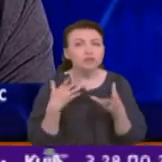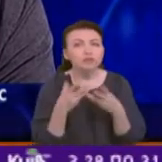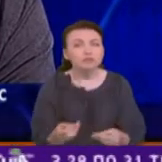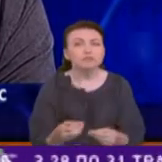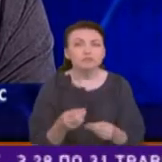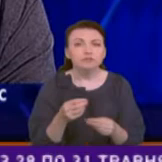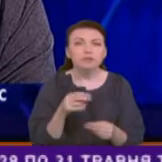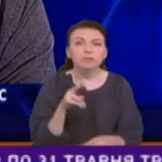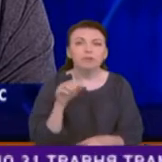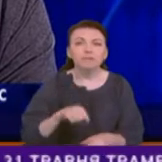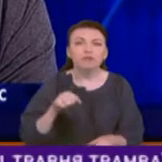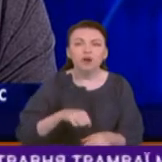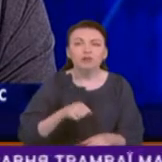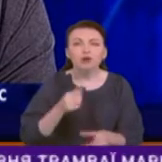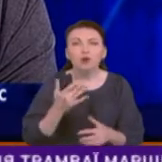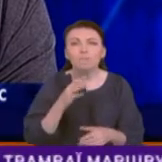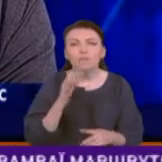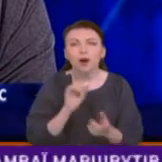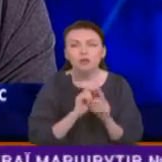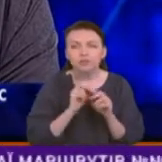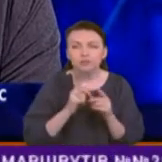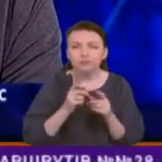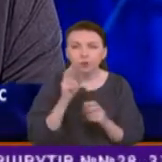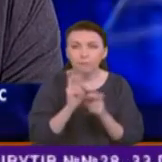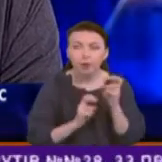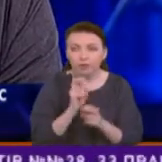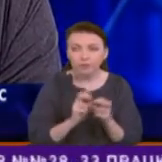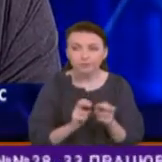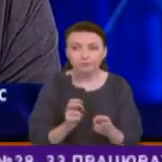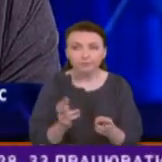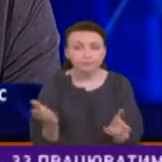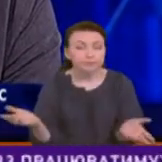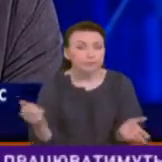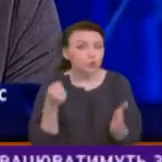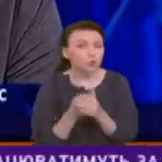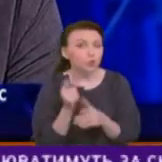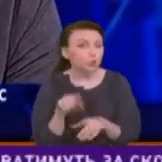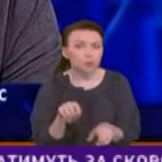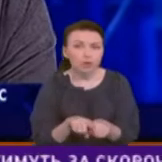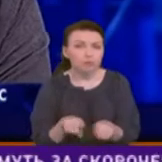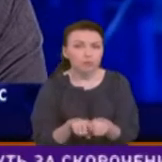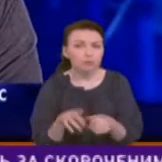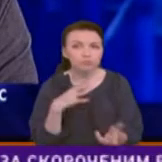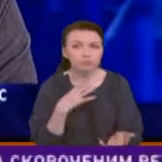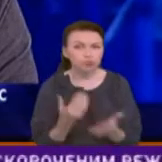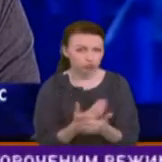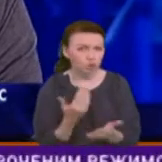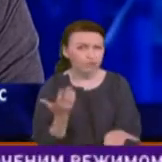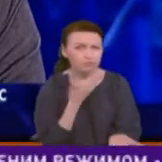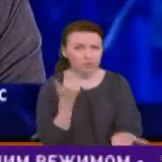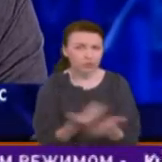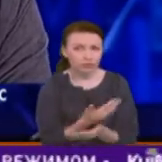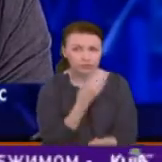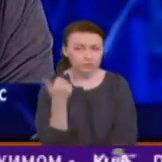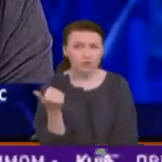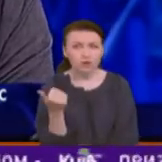одну пивоварну компанію крупну, от. Але і до того було те саме. Тобто, хіба це новина, бо зараз, яка